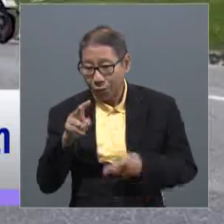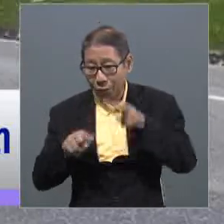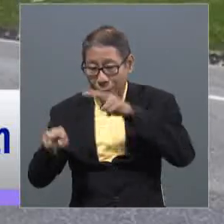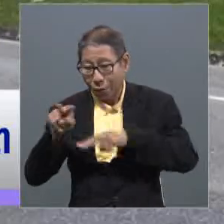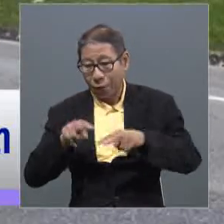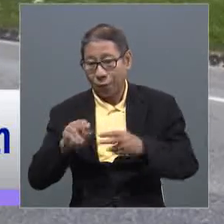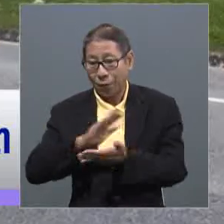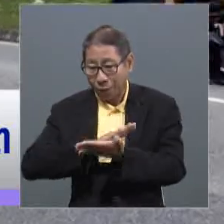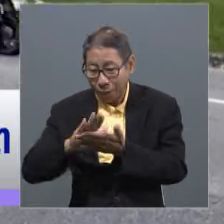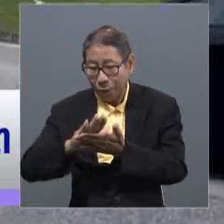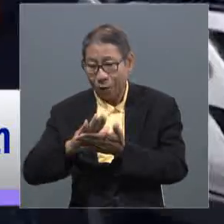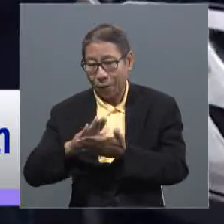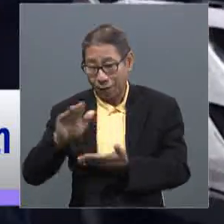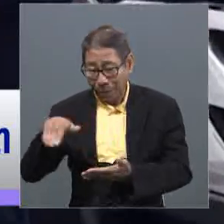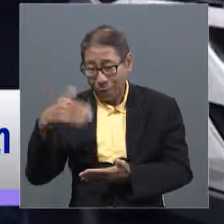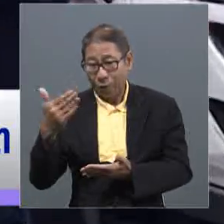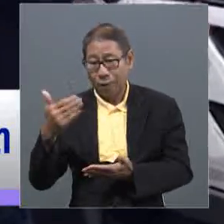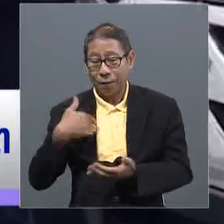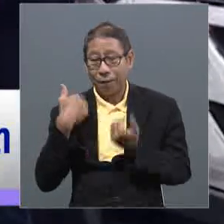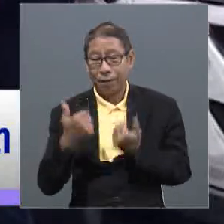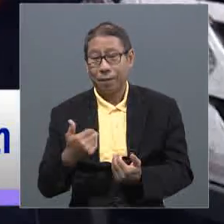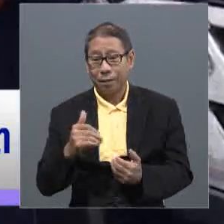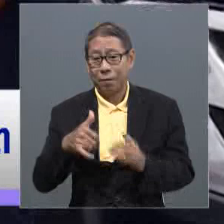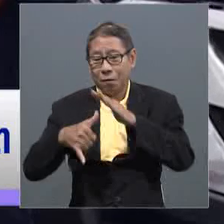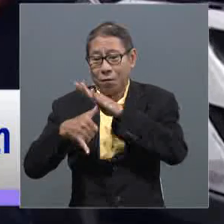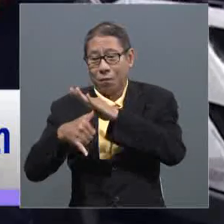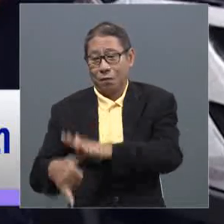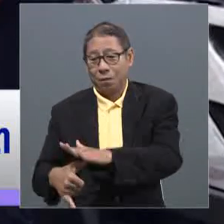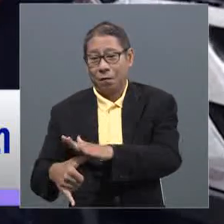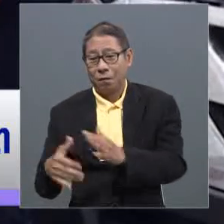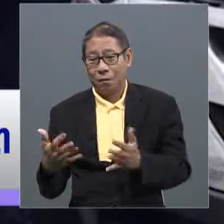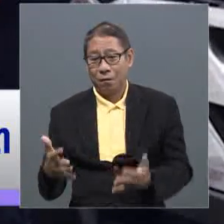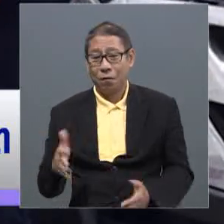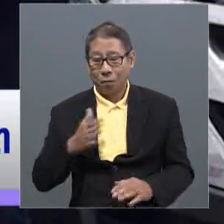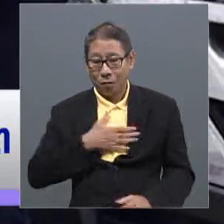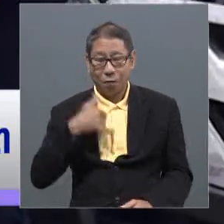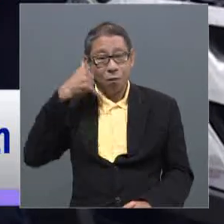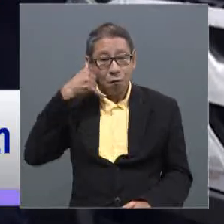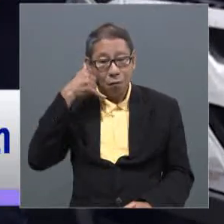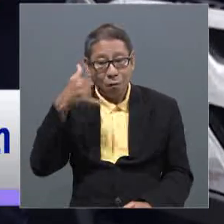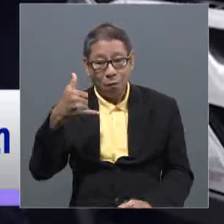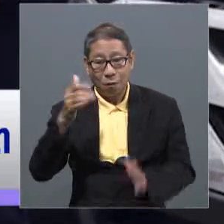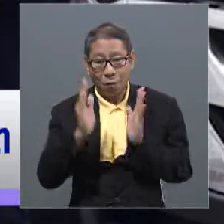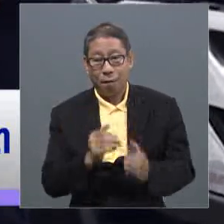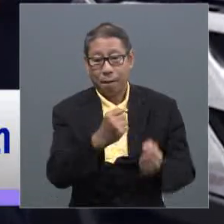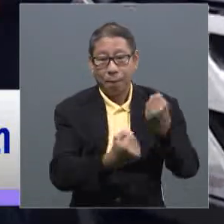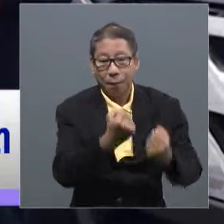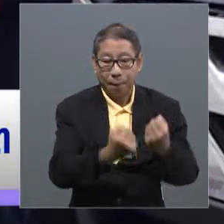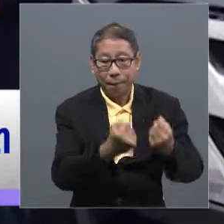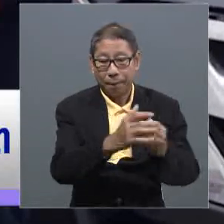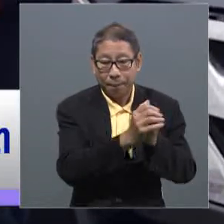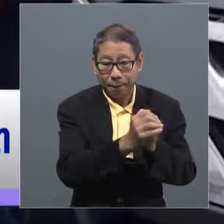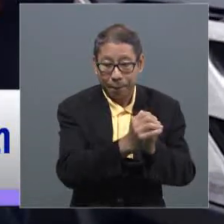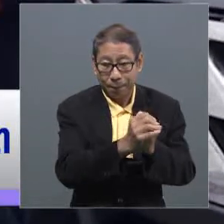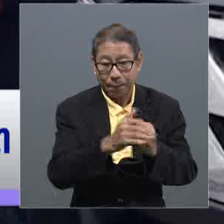ปมนึงและอีกปมนึงที่ทำให้เขารู้สึกว่าไม่ได้รับความเป็นธรรมเนี่ยก็คือตัวเโทรศัพท์ไปหาตัวคนขับรถของนักท่องเที่ยวจีน